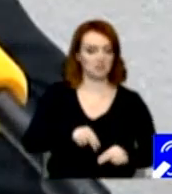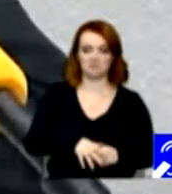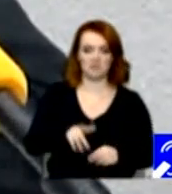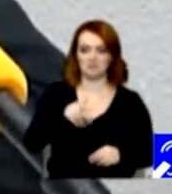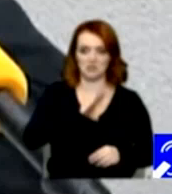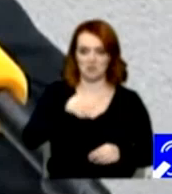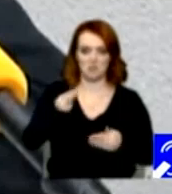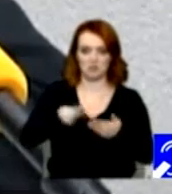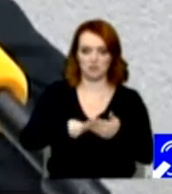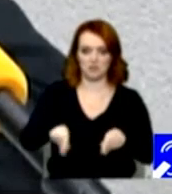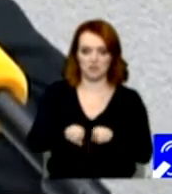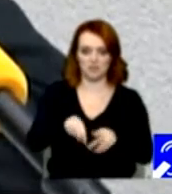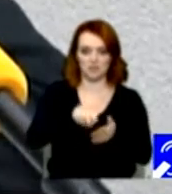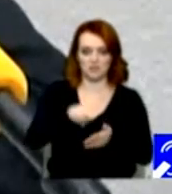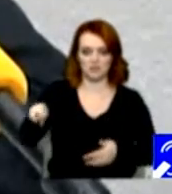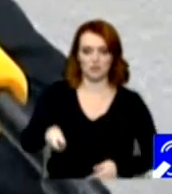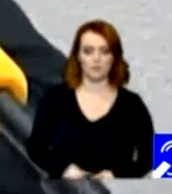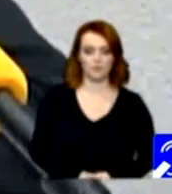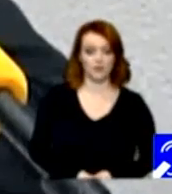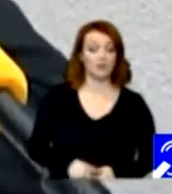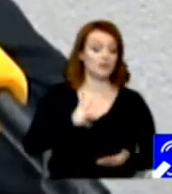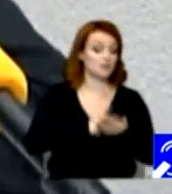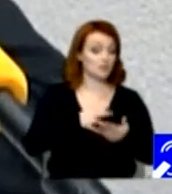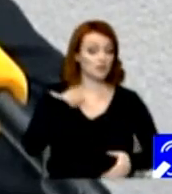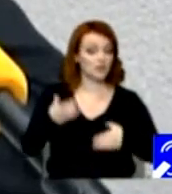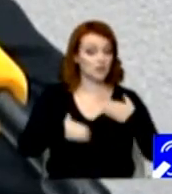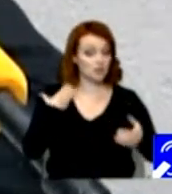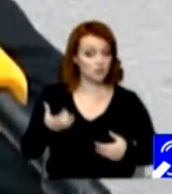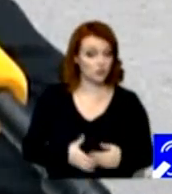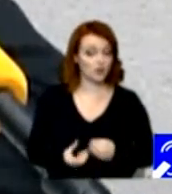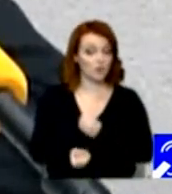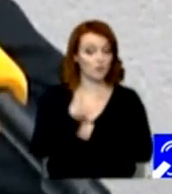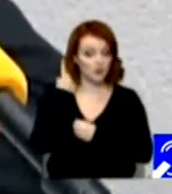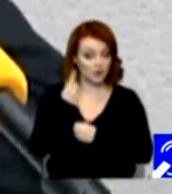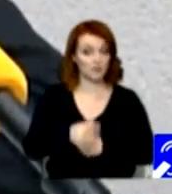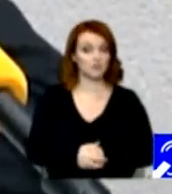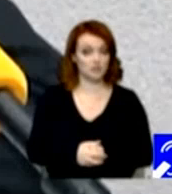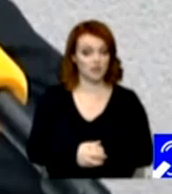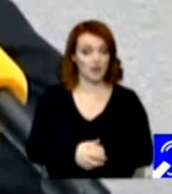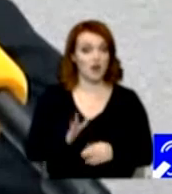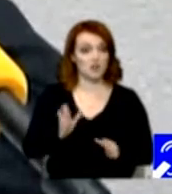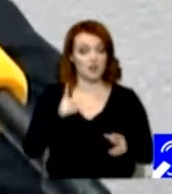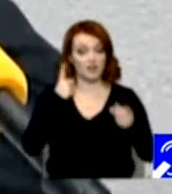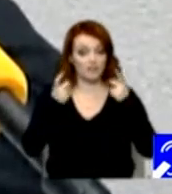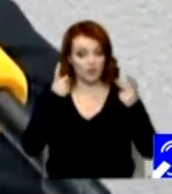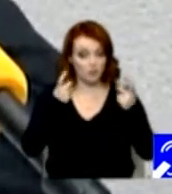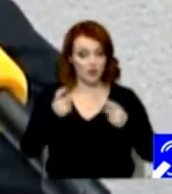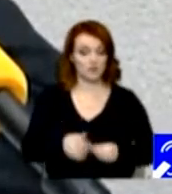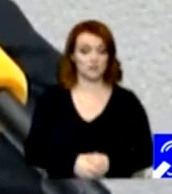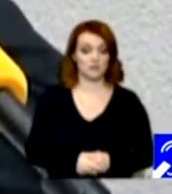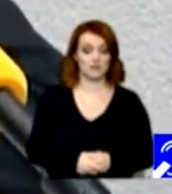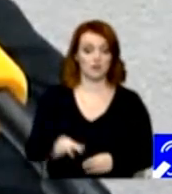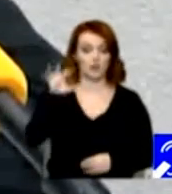e sau arătat îngrijorat de aparat de apariției în spațiul mediatic a informațiilor anonim anonim a